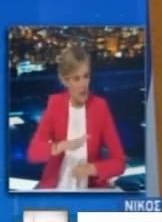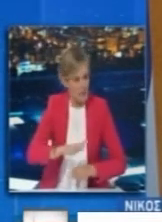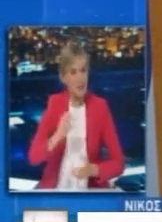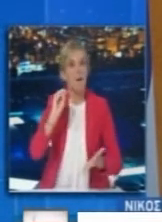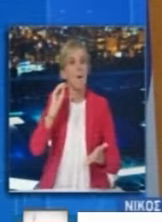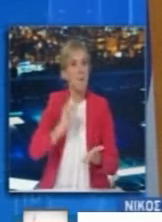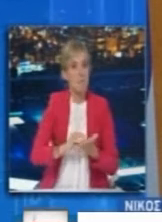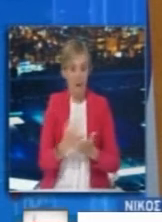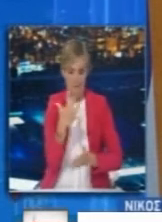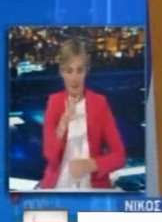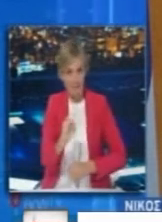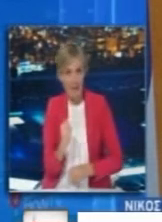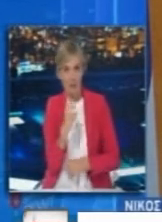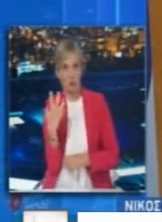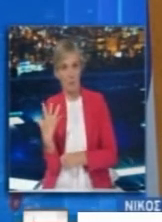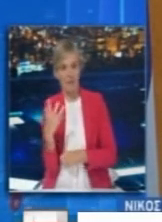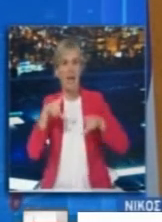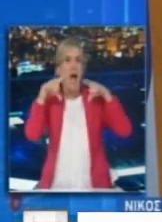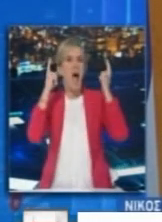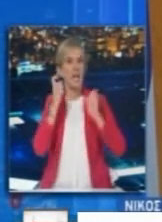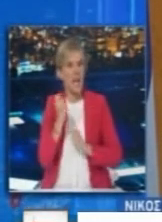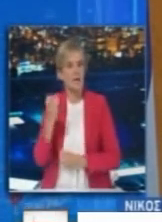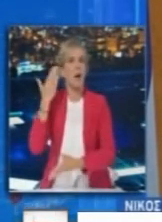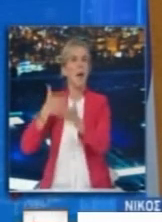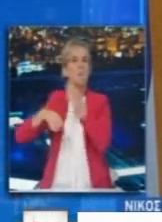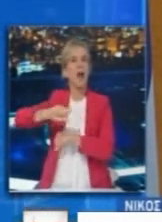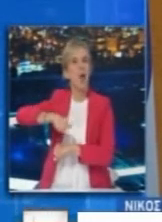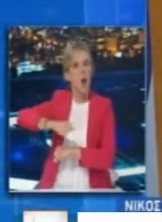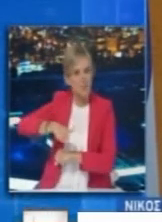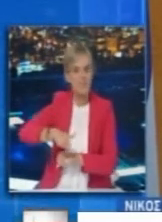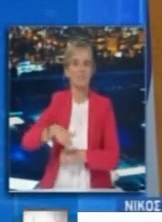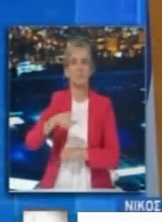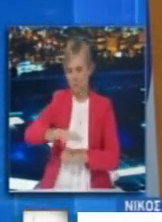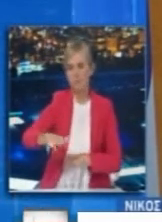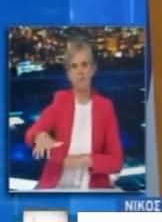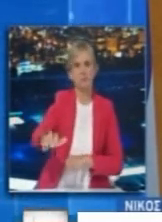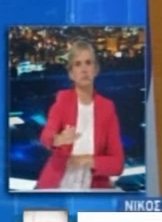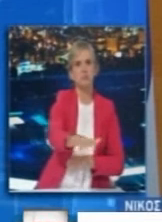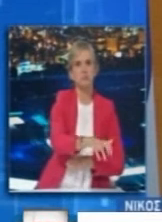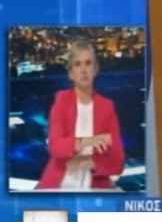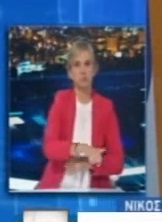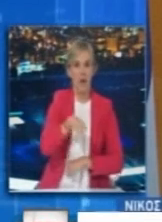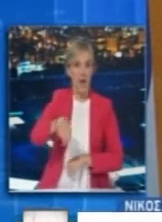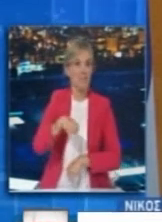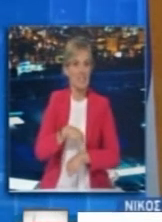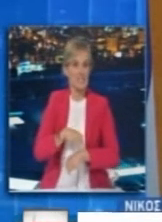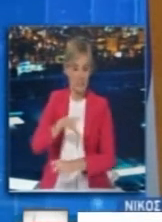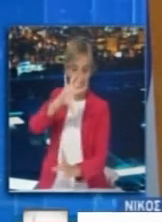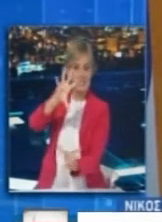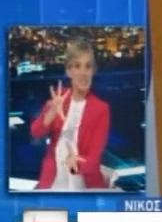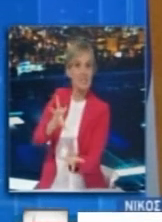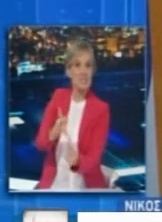παρα 25 για Αγία Άννα, Παλαιόβρηση, Κεραμία και Αγκάλι. Συνολικά επιχειρούν στη Βόρεια